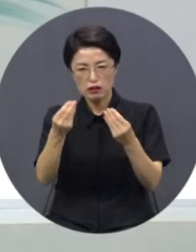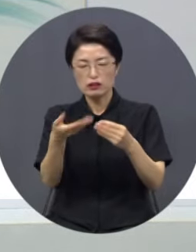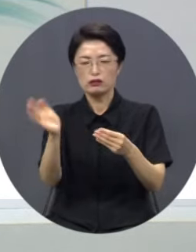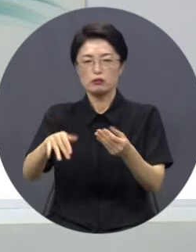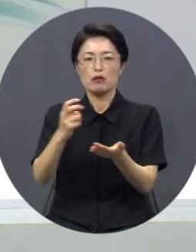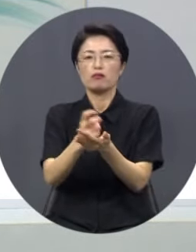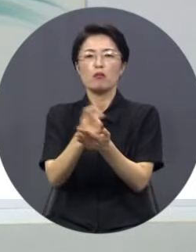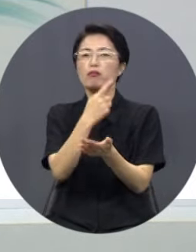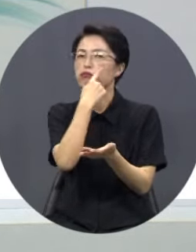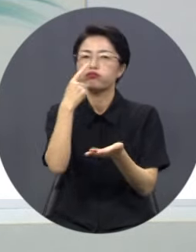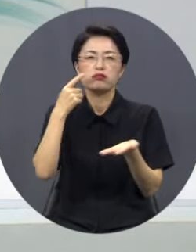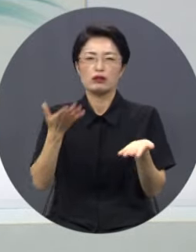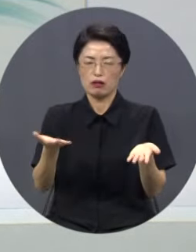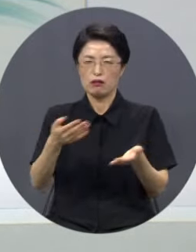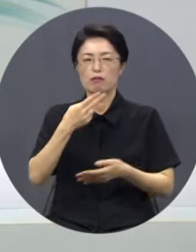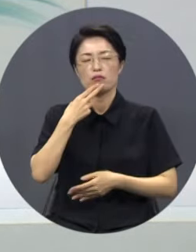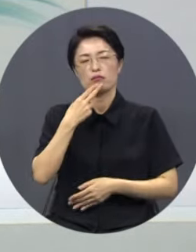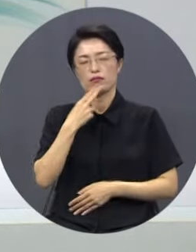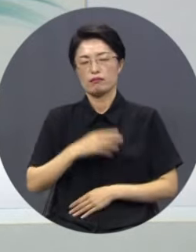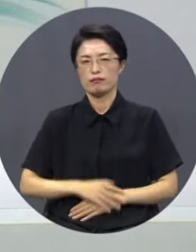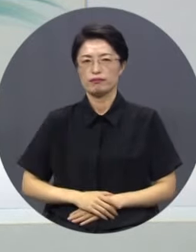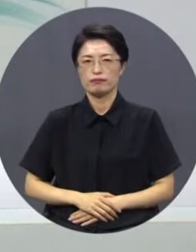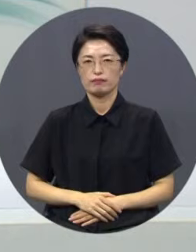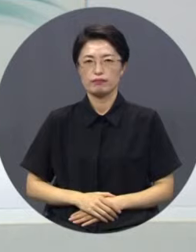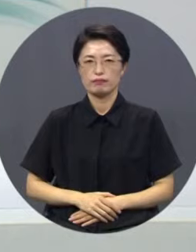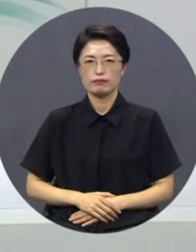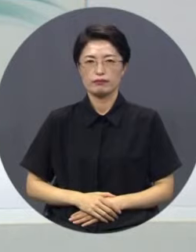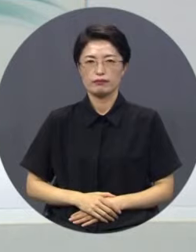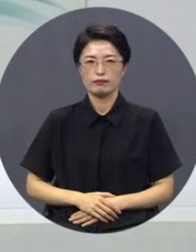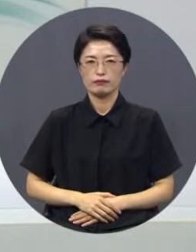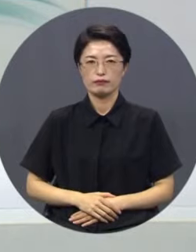것으로 드러났습니다 박주현 기자가